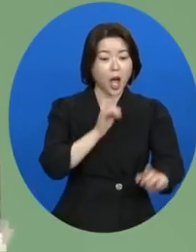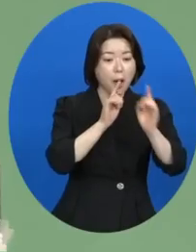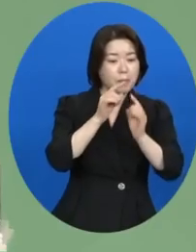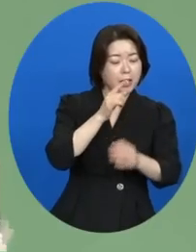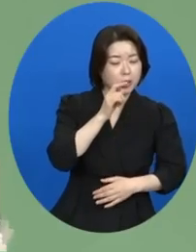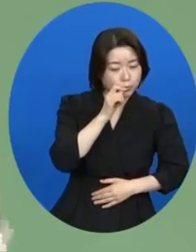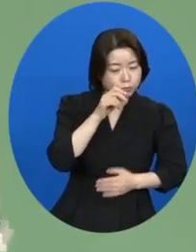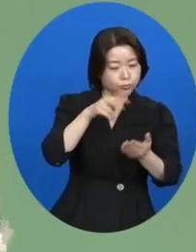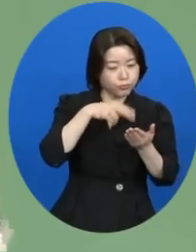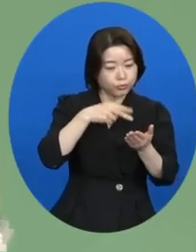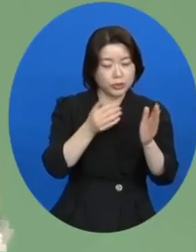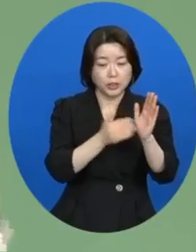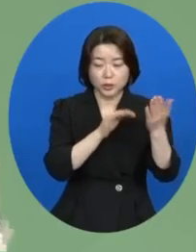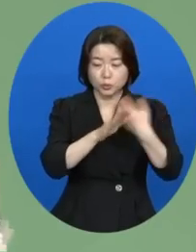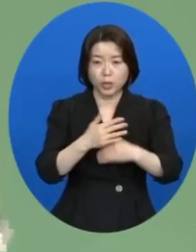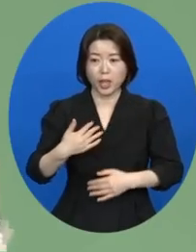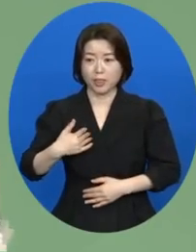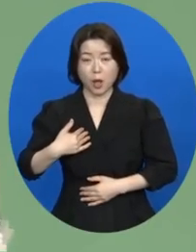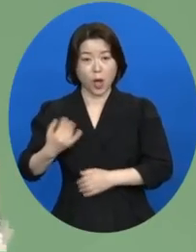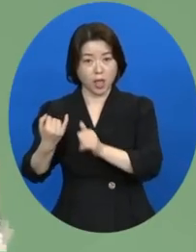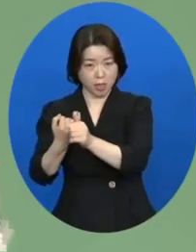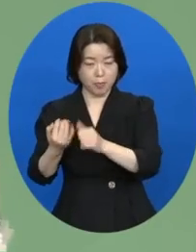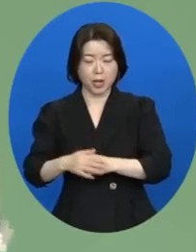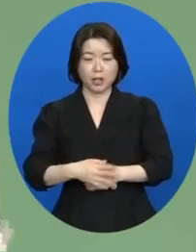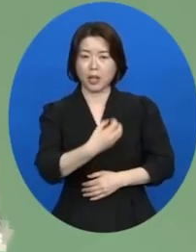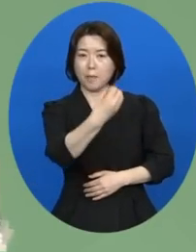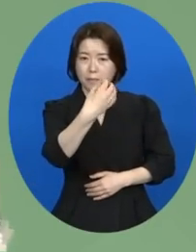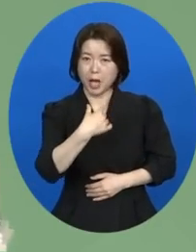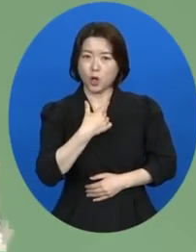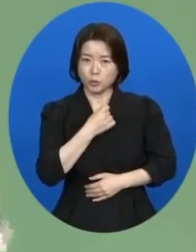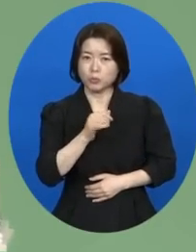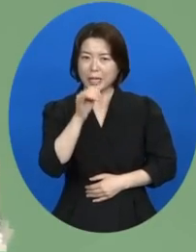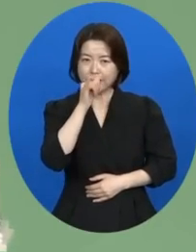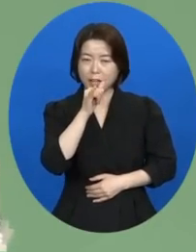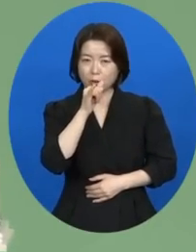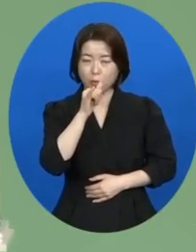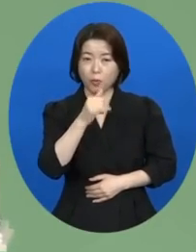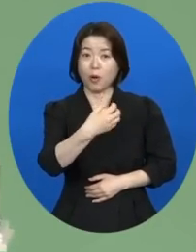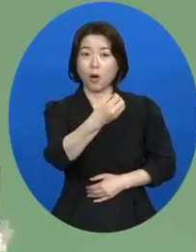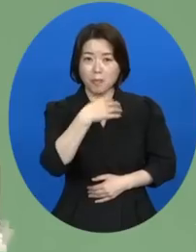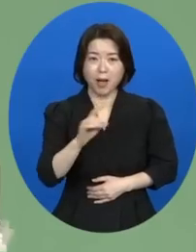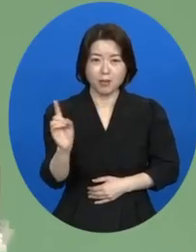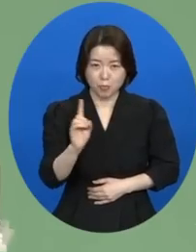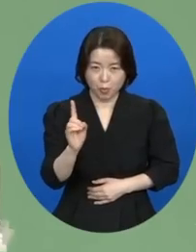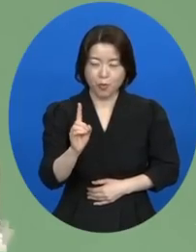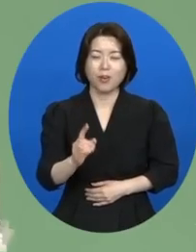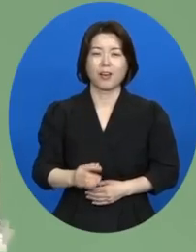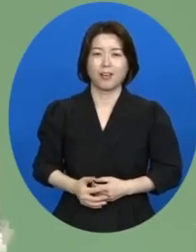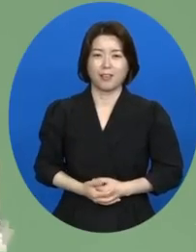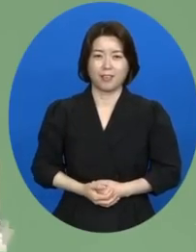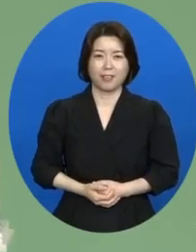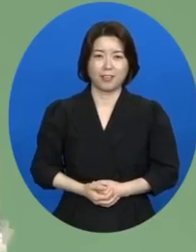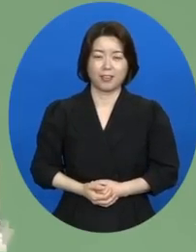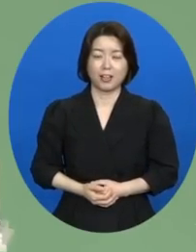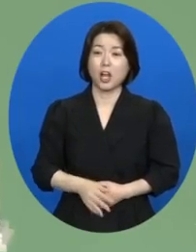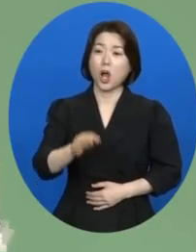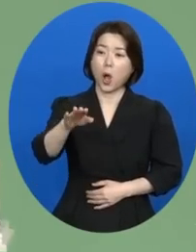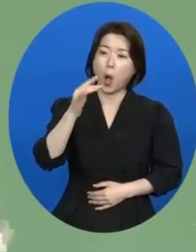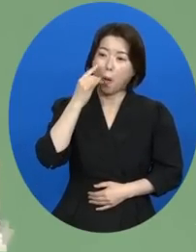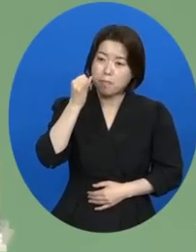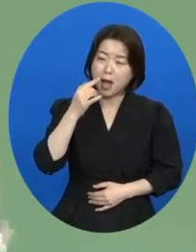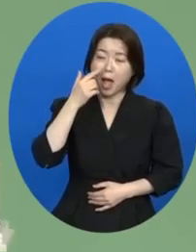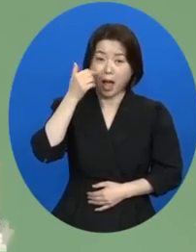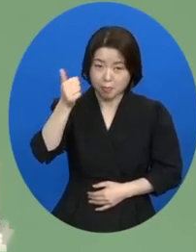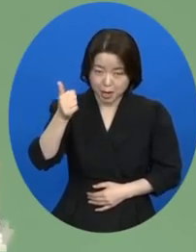묵상을 하고 저와 남편에게 할 말이 있다고 하면서 이렇게 이야기를 했습니다. 엄마,